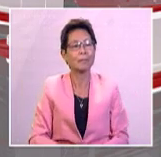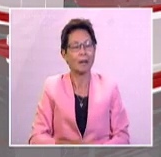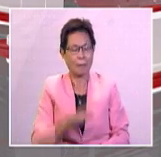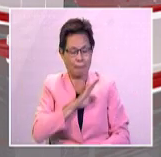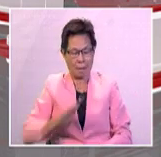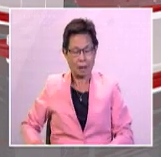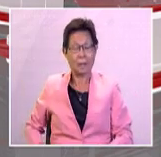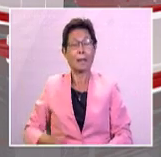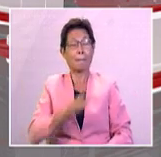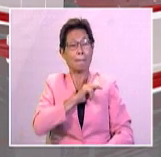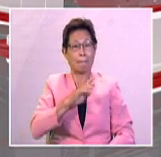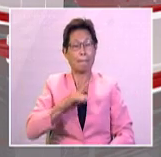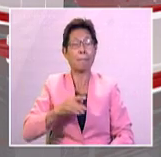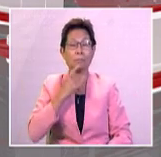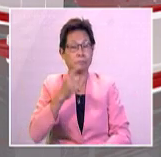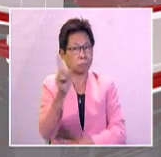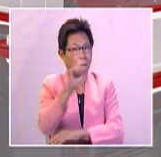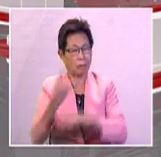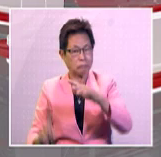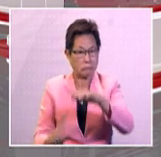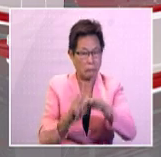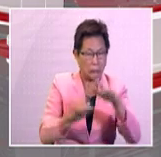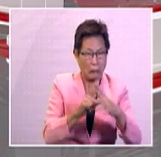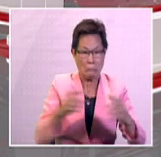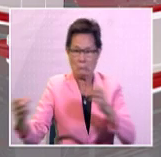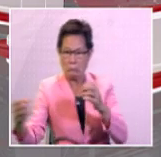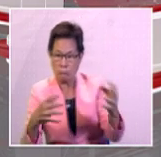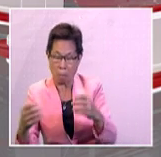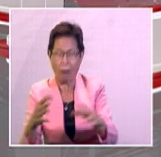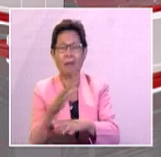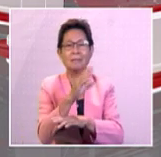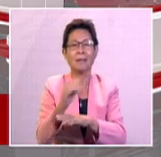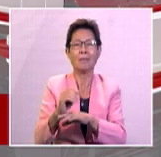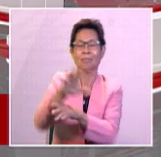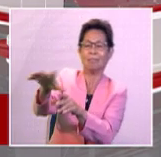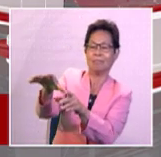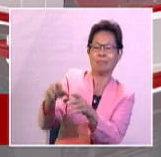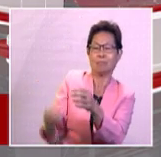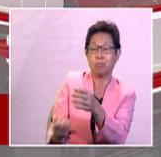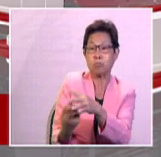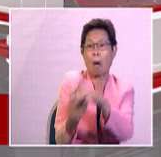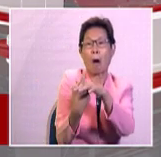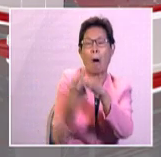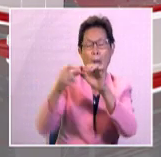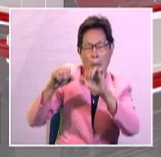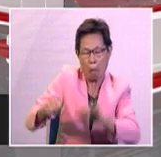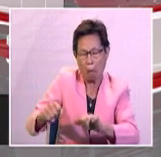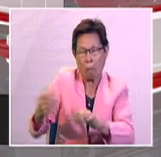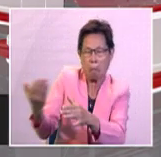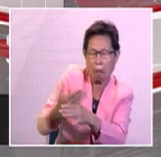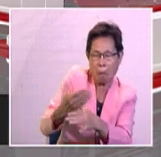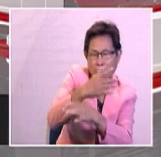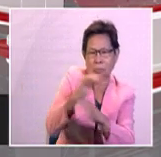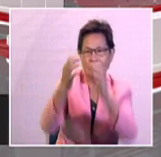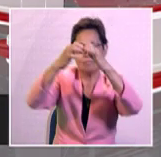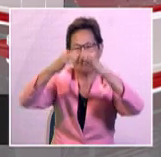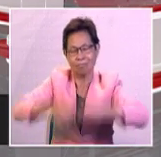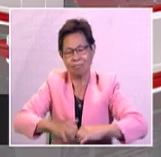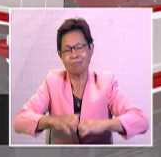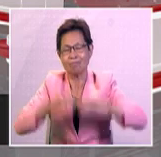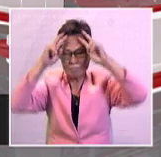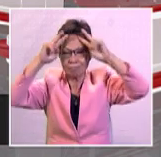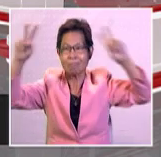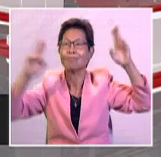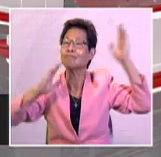baginda, jangan sesekali mencetuskan api perselisihan dengan membangkitkan perkara yang boleh menggugat dan meruntuhkan